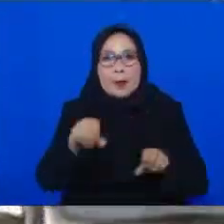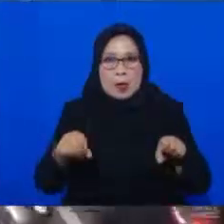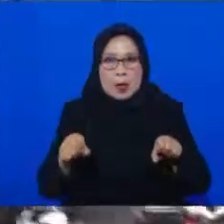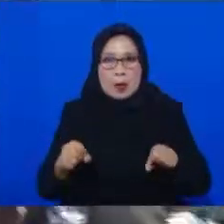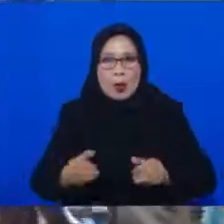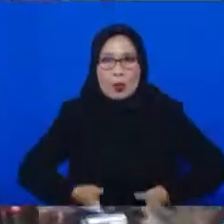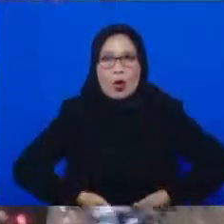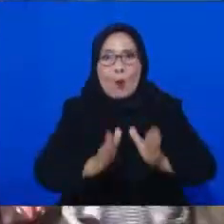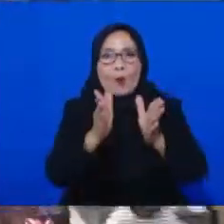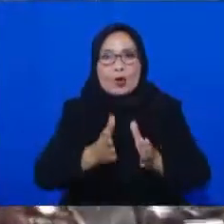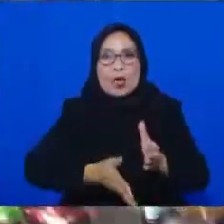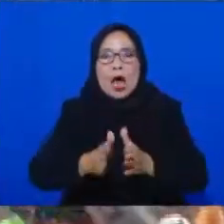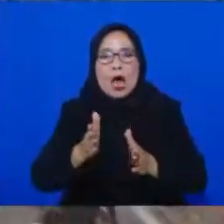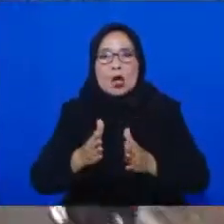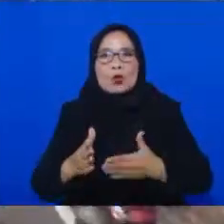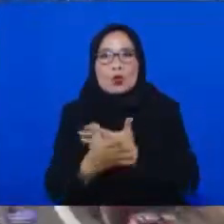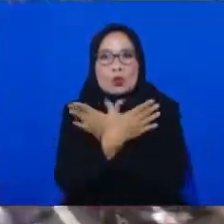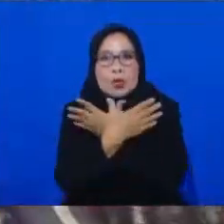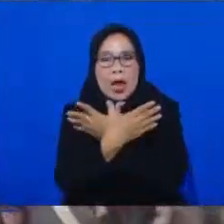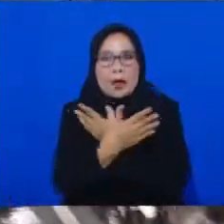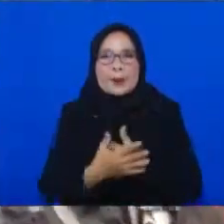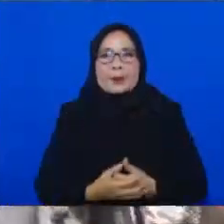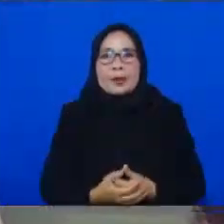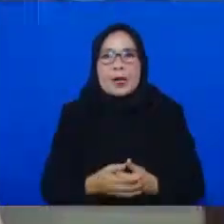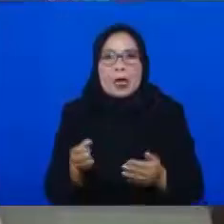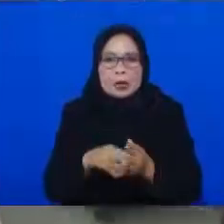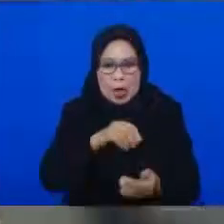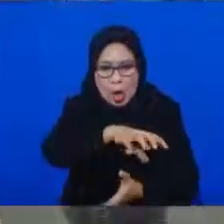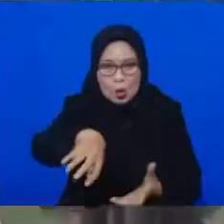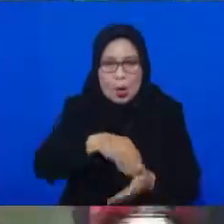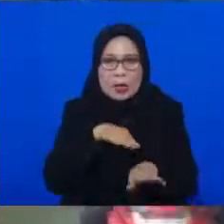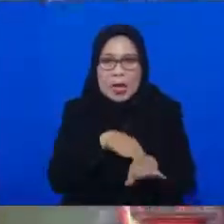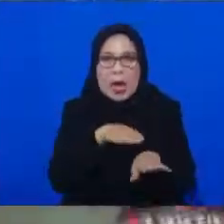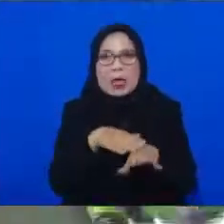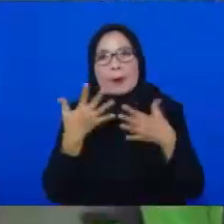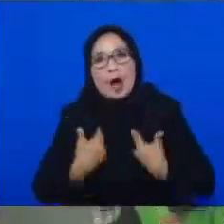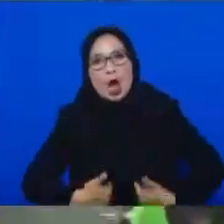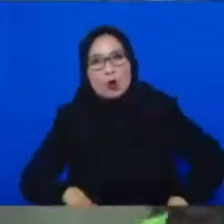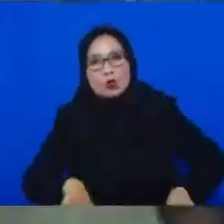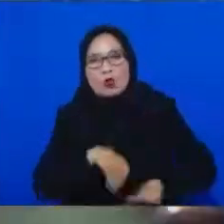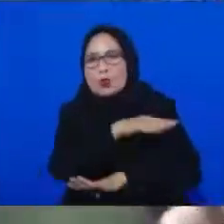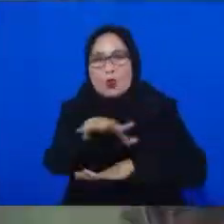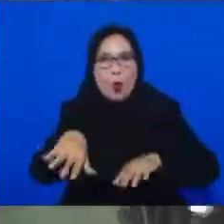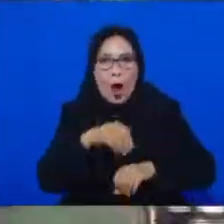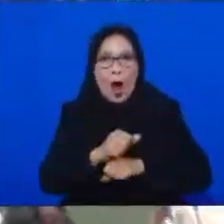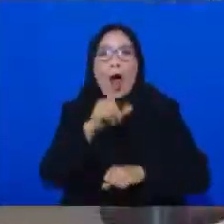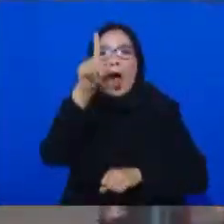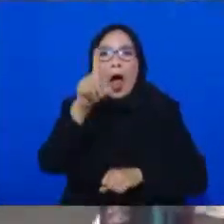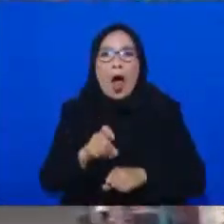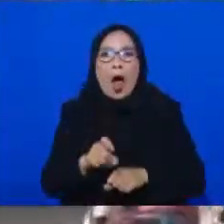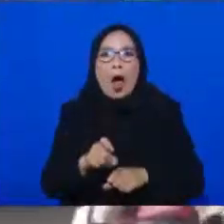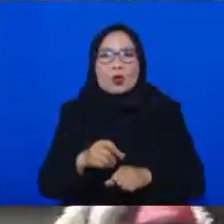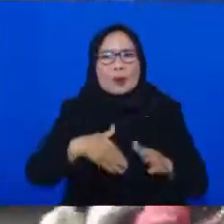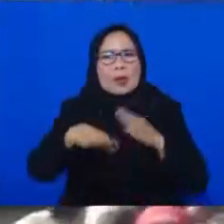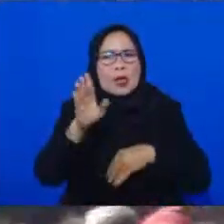Transjakarta. Kondisi sejumlah titik ruas jalan yang mengalami kemacetan dikeluhkan oleh para pengendara. Mereka pun harus menempuh waktu cukup